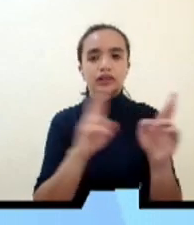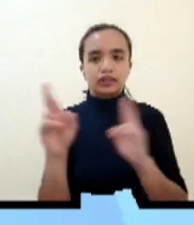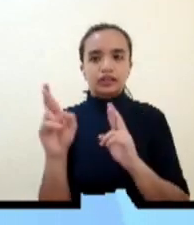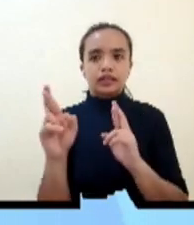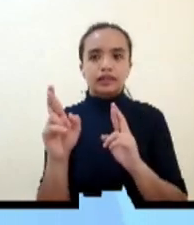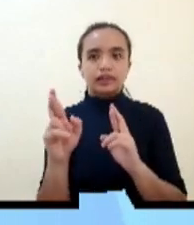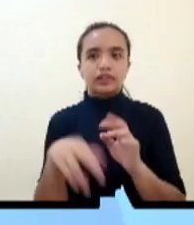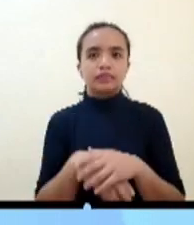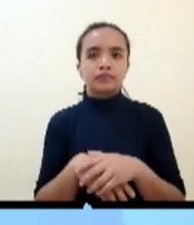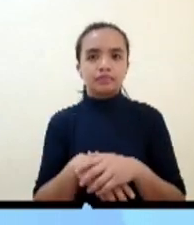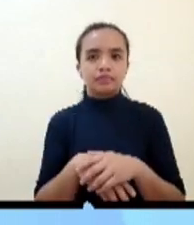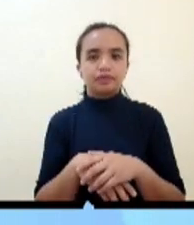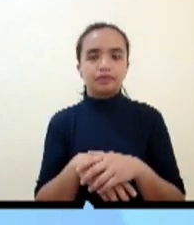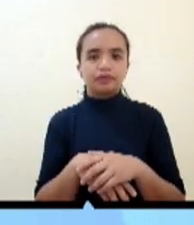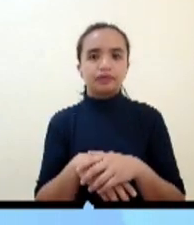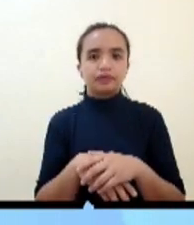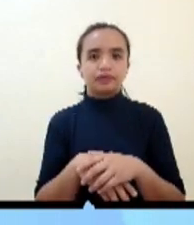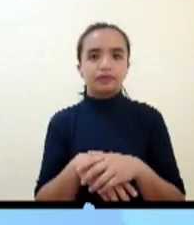kanyang